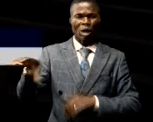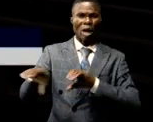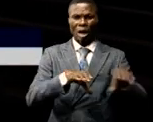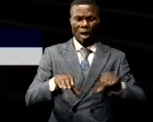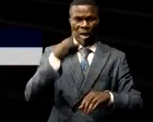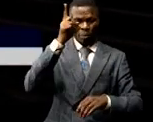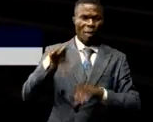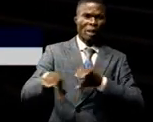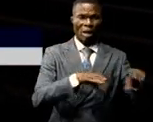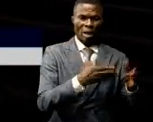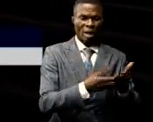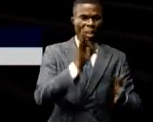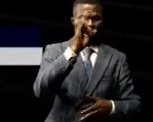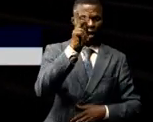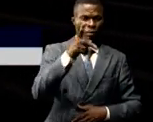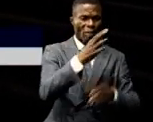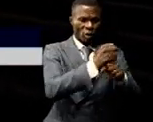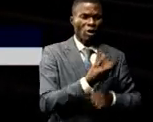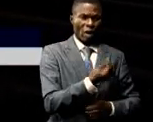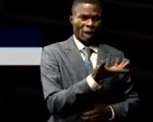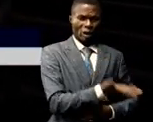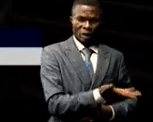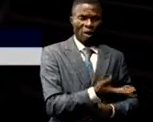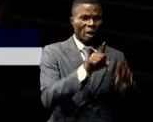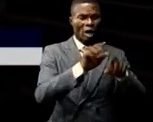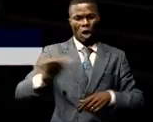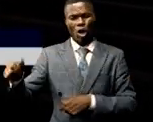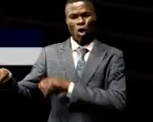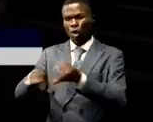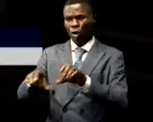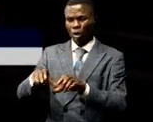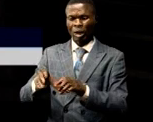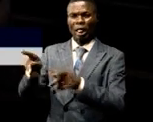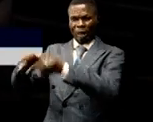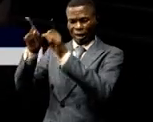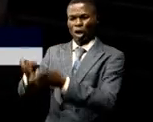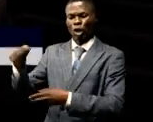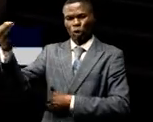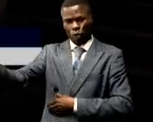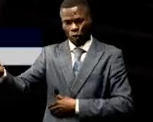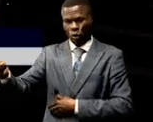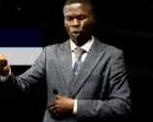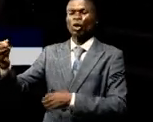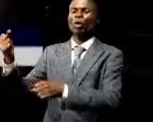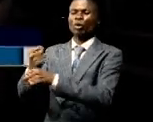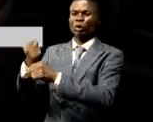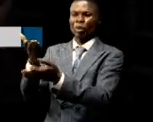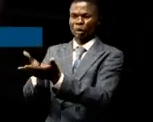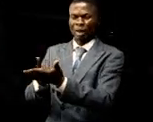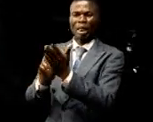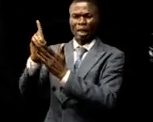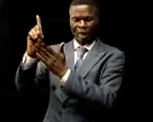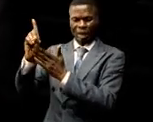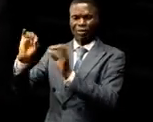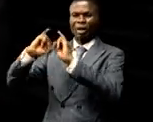première action, FPI perçoit de l'argent. Et l'autre action, c'est les prêts, les crédits qu'ils donnent aux assujettis pour développer leur